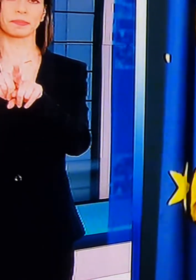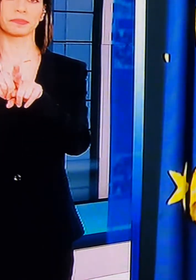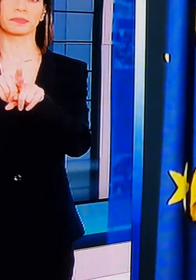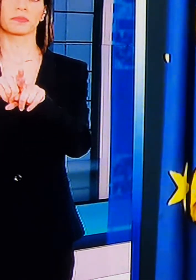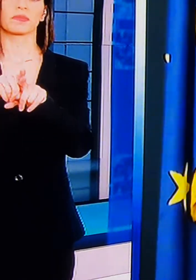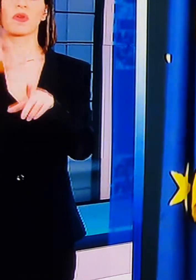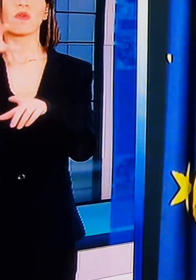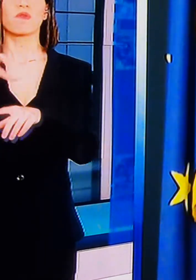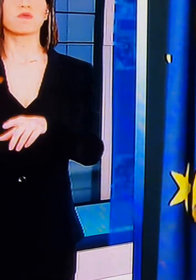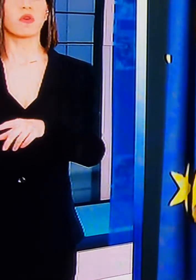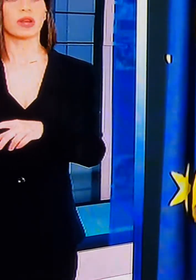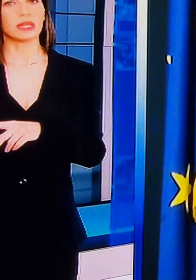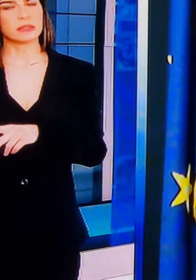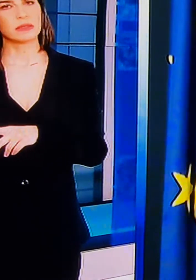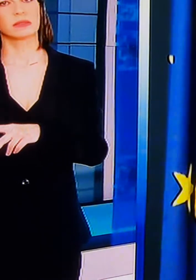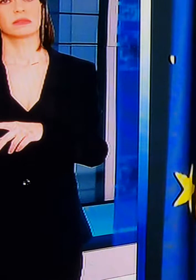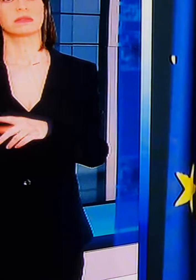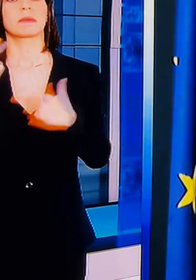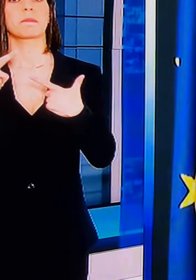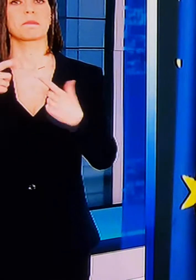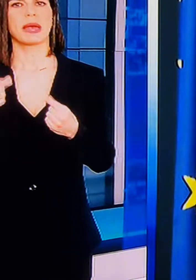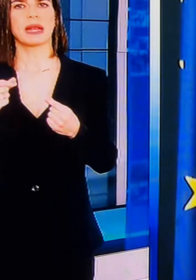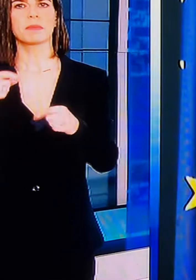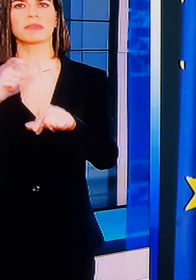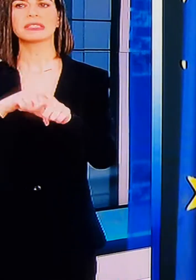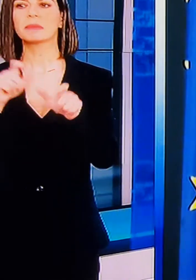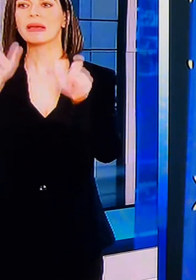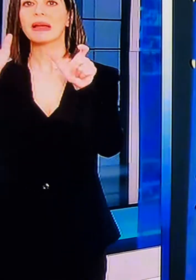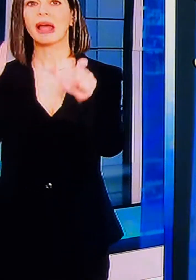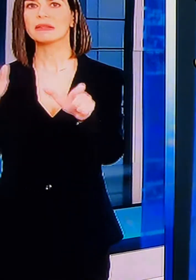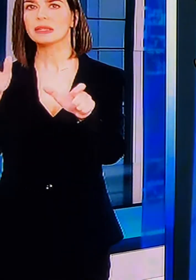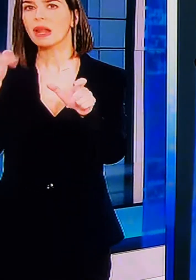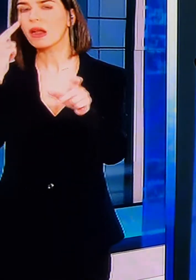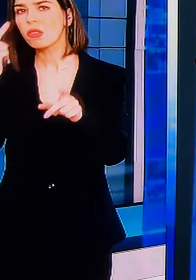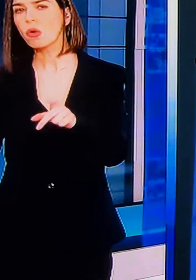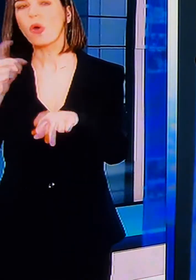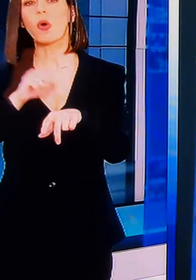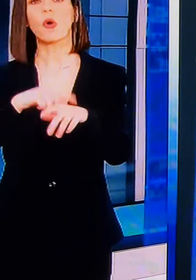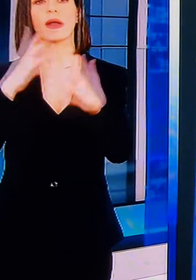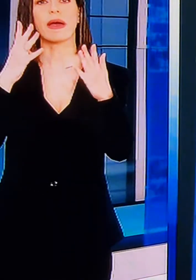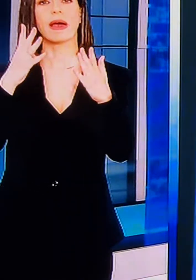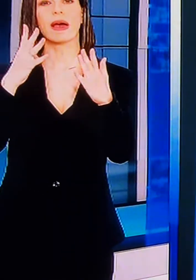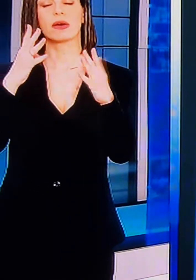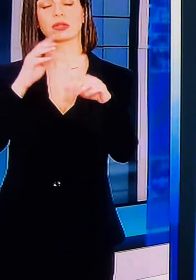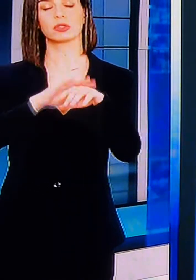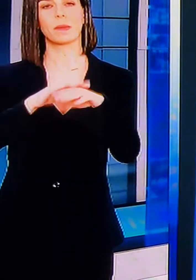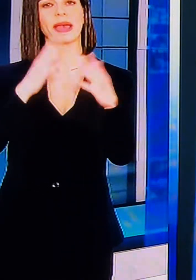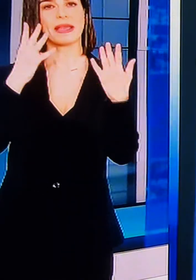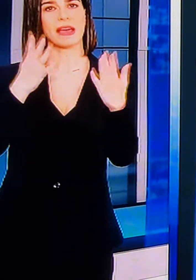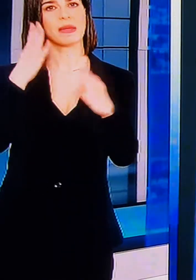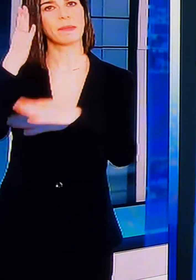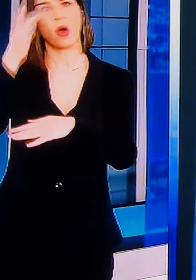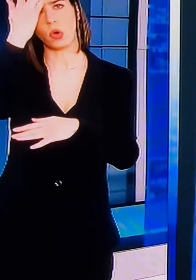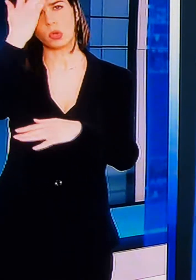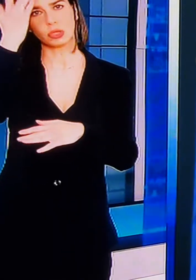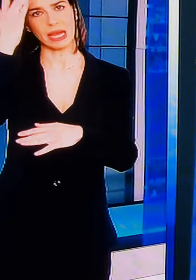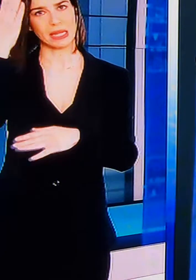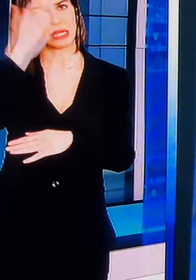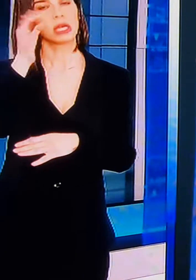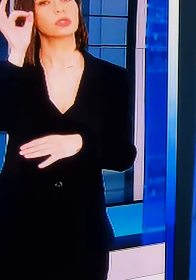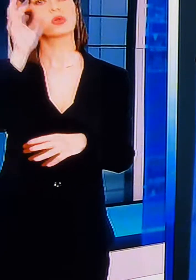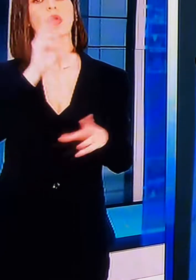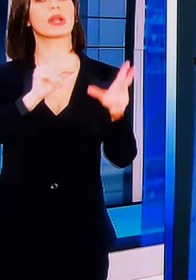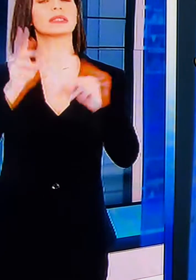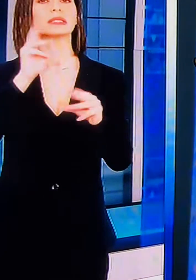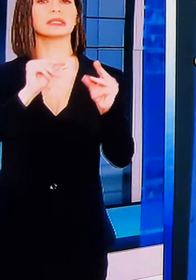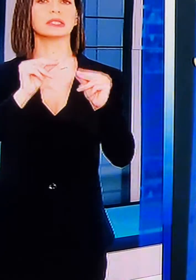τους τοπικούς φορείς και τα στελέχη των περιοχών που τελούν σε καραντίνα. Στις 9 θα βρίσκομαι στη Νεάπολη Κοζάνης για να συζητήσουμε με τον